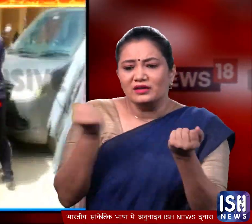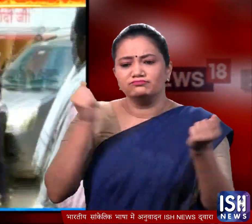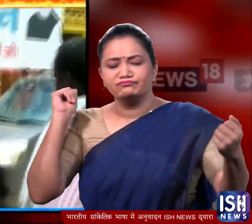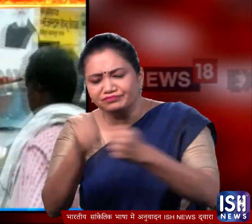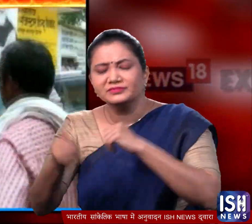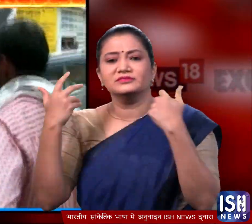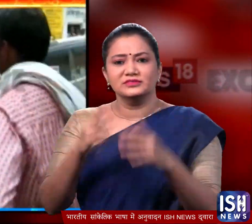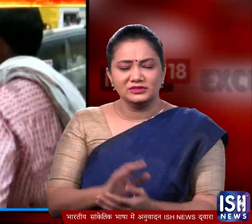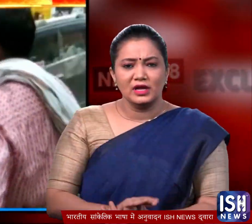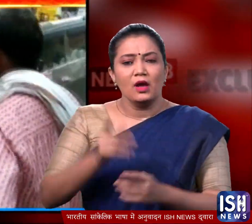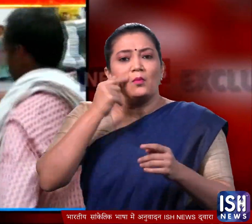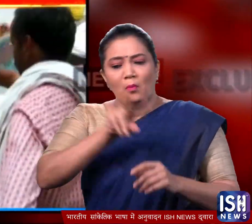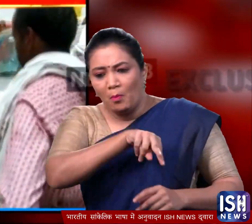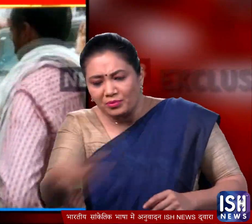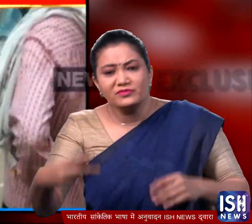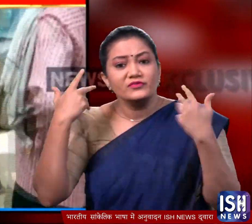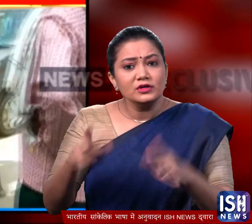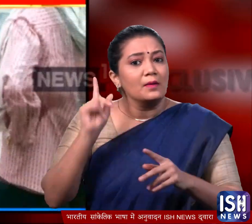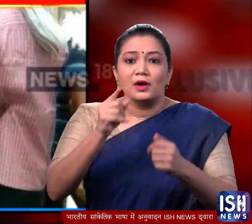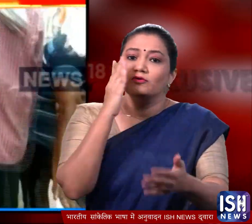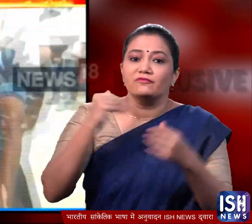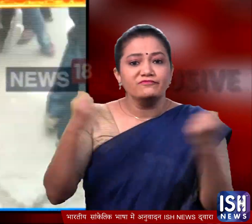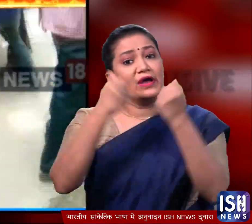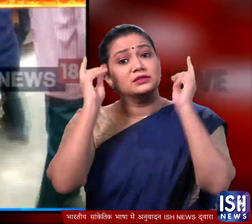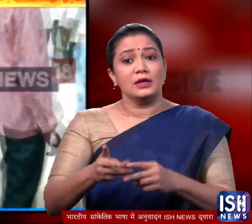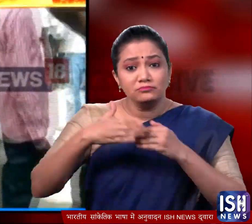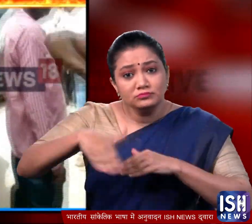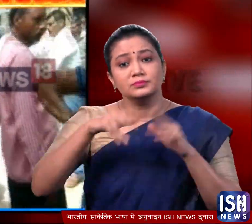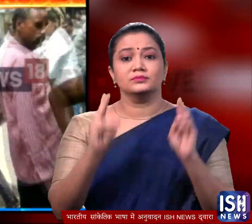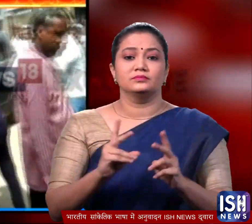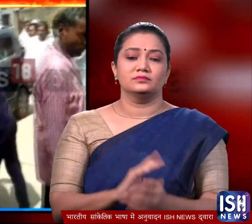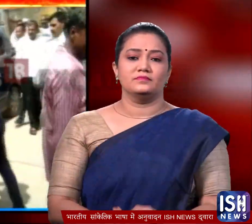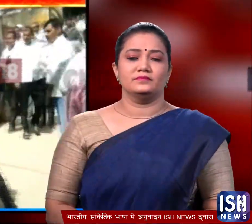कार से टकरा गए। इस दौरान एक आदमी जमीन पर गिर तक गया, लेकिन लड़ाई बंद नहीं हुई।